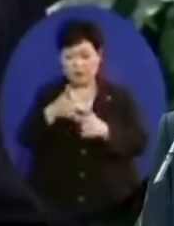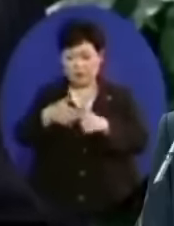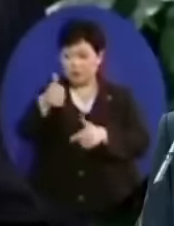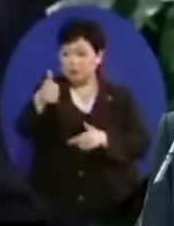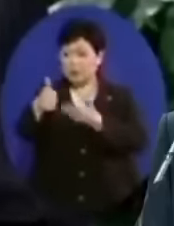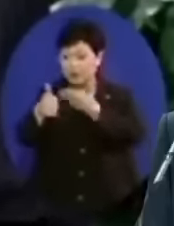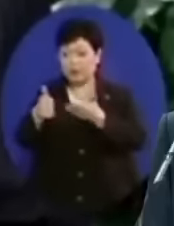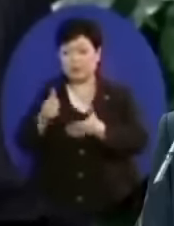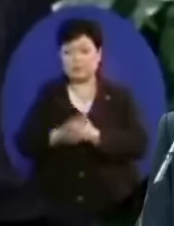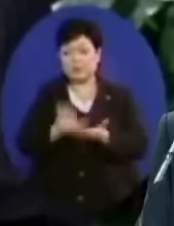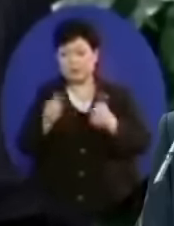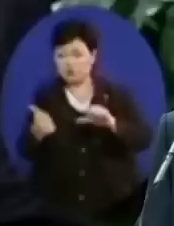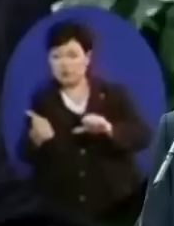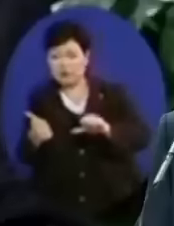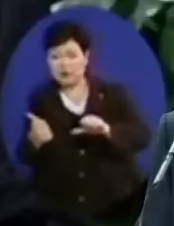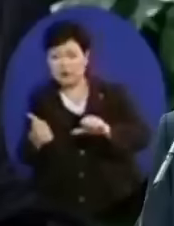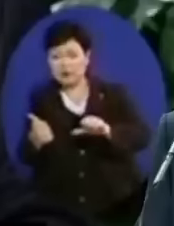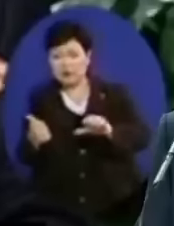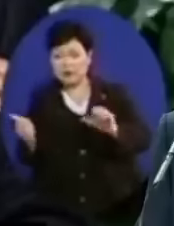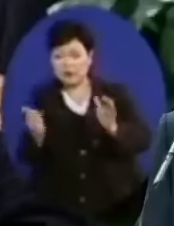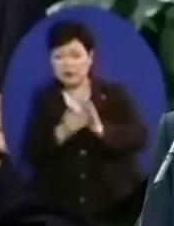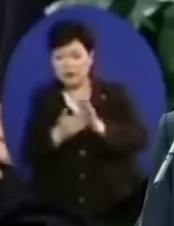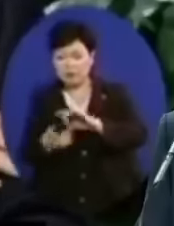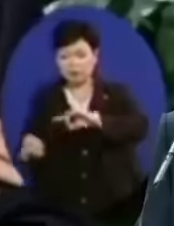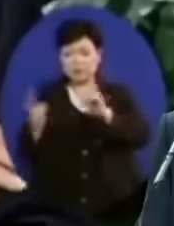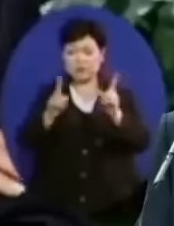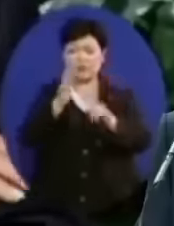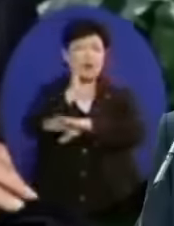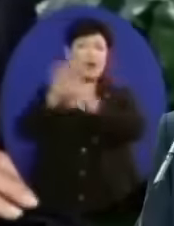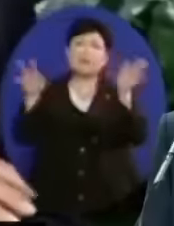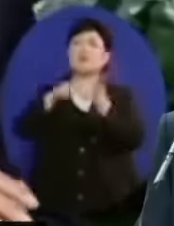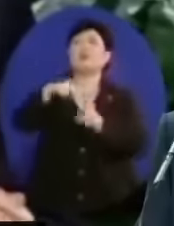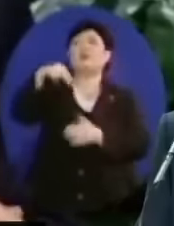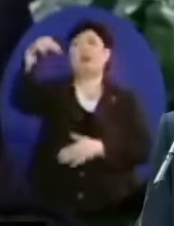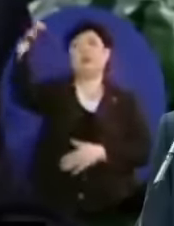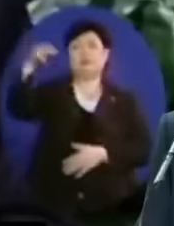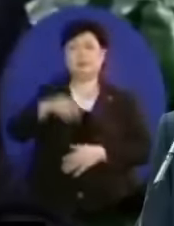예수님이 죽었다가 부활해서 하나님으로 하늘에 올라왔었습니다.